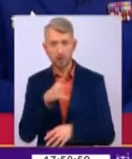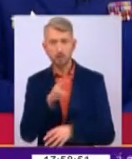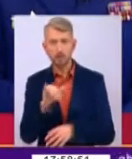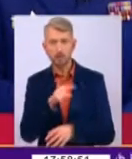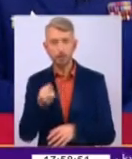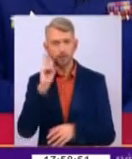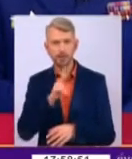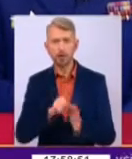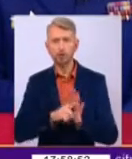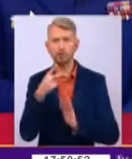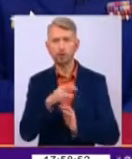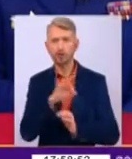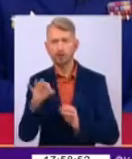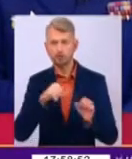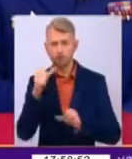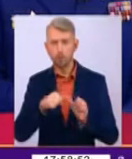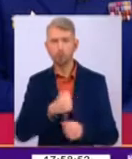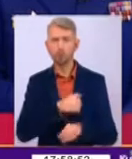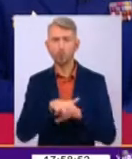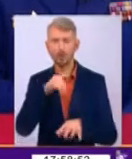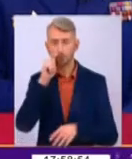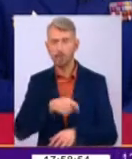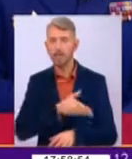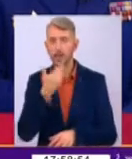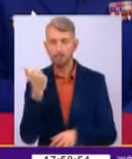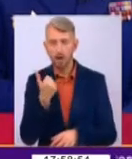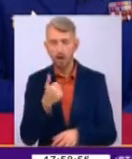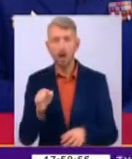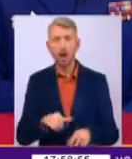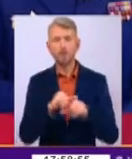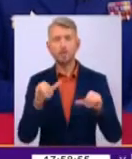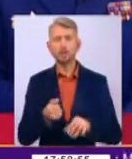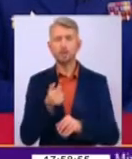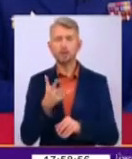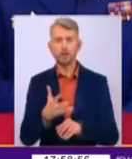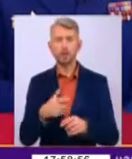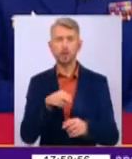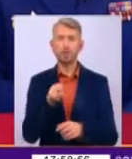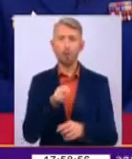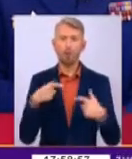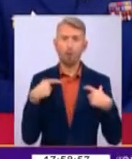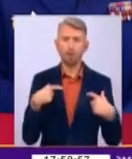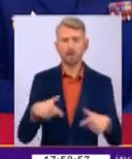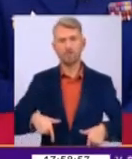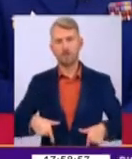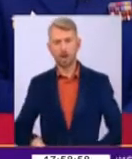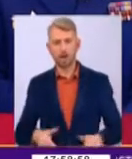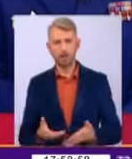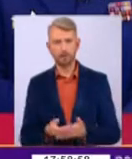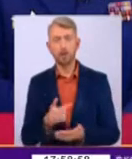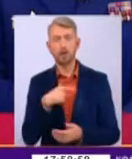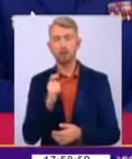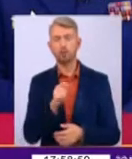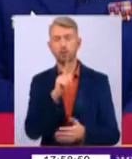знають, що 2000 року Збройних сил України немає, а збільшилось кількість полковників, генералів. От я задаю